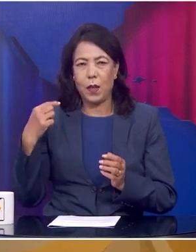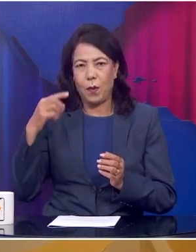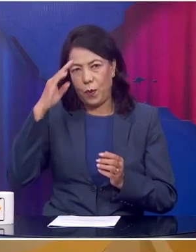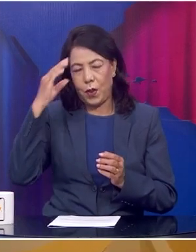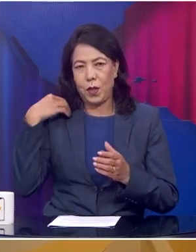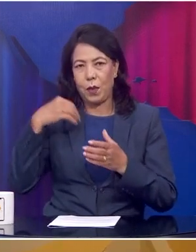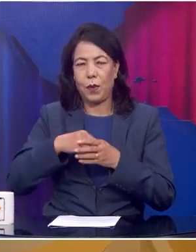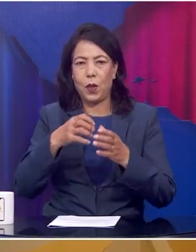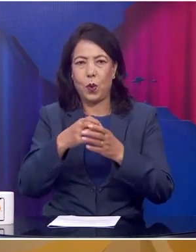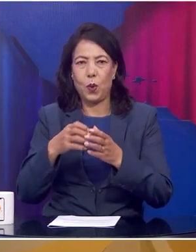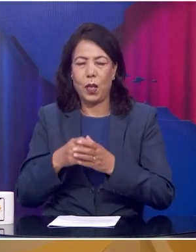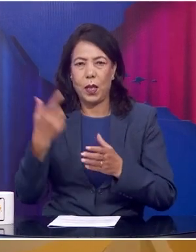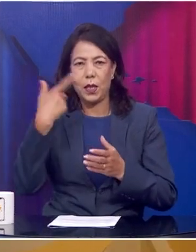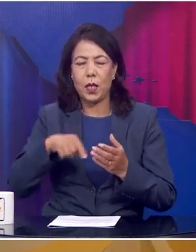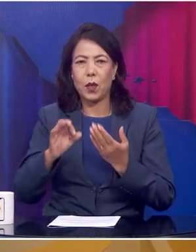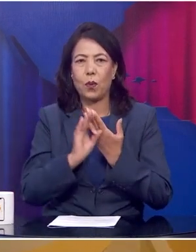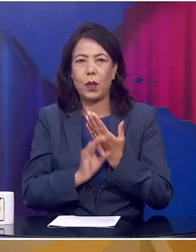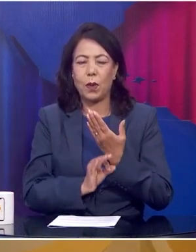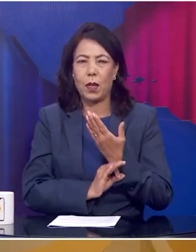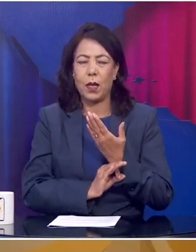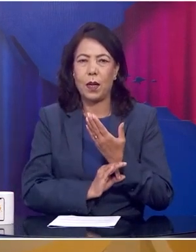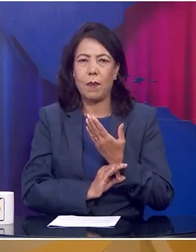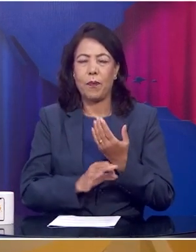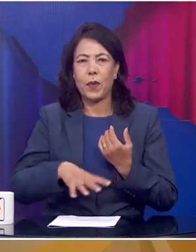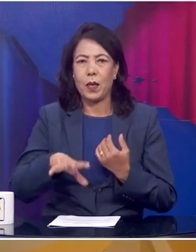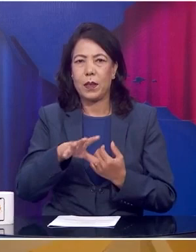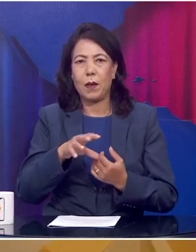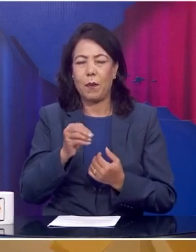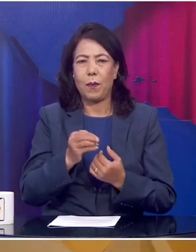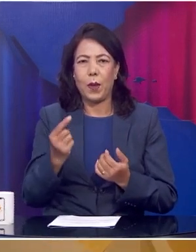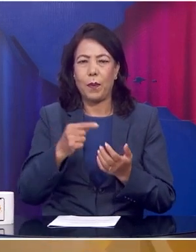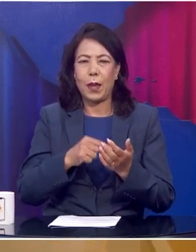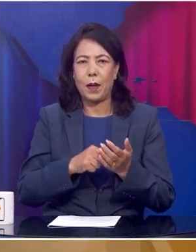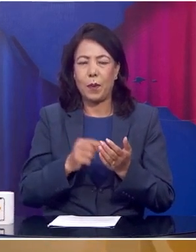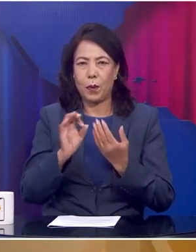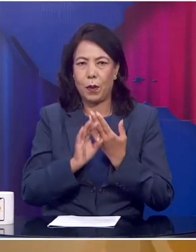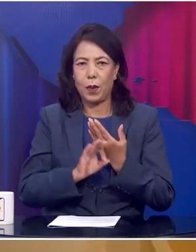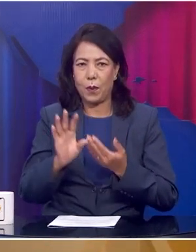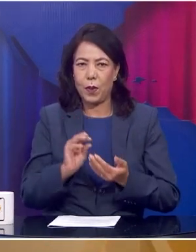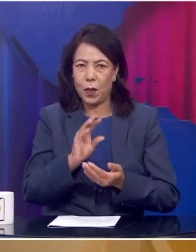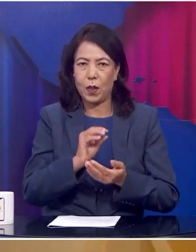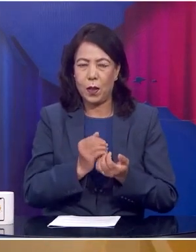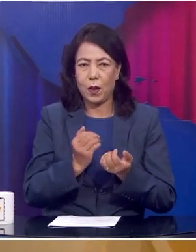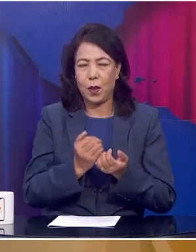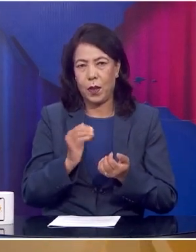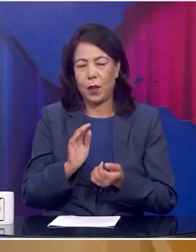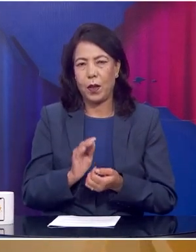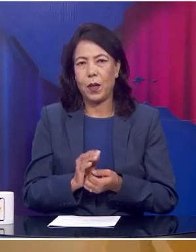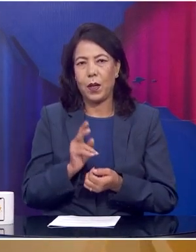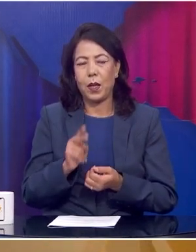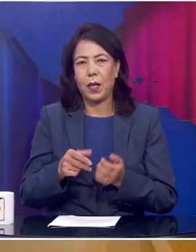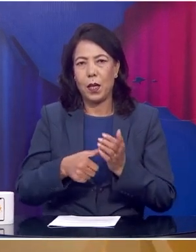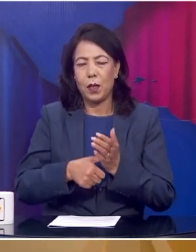चाहिँ टोलीले क्षतिको विवरण अनि त्यसपछि के अरे सबै प्रारम्भिक विवरण सङ्कलन गरेर